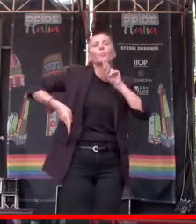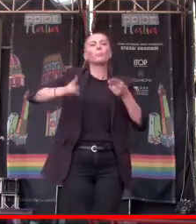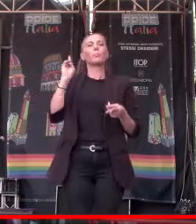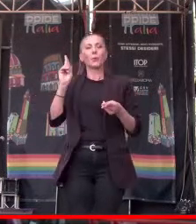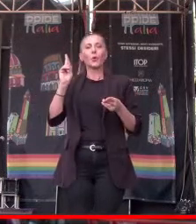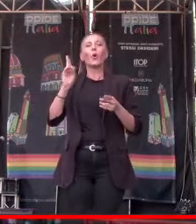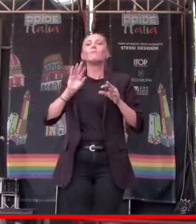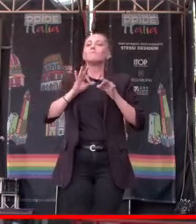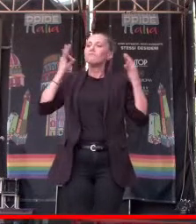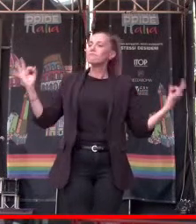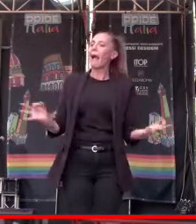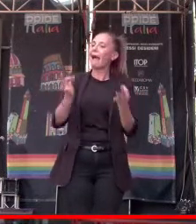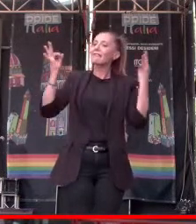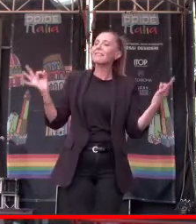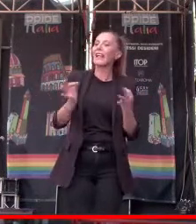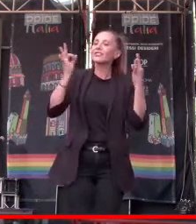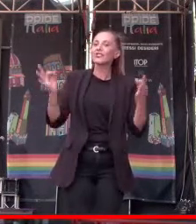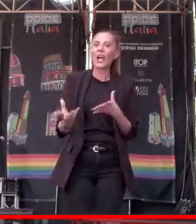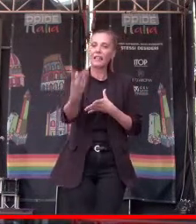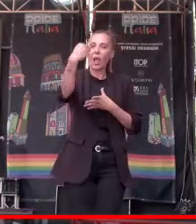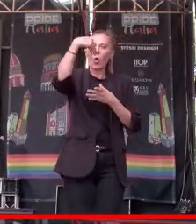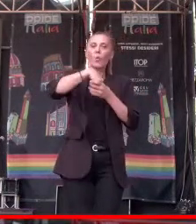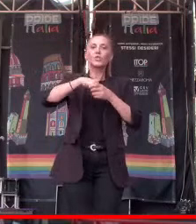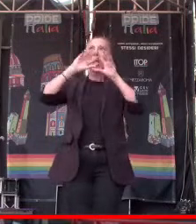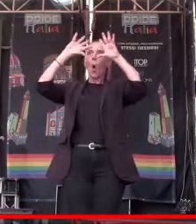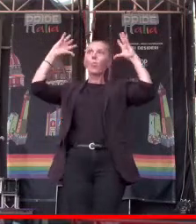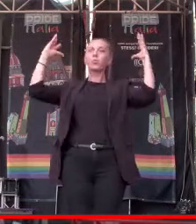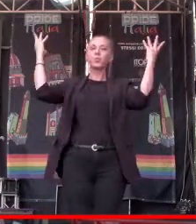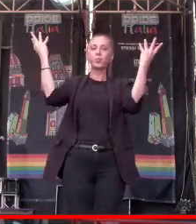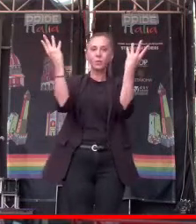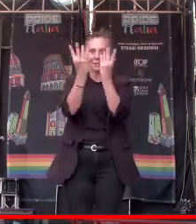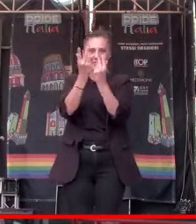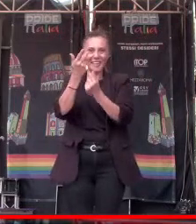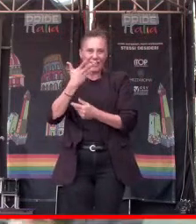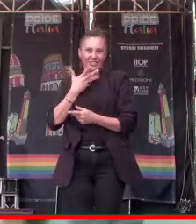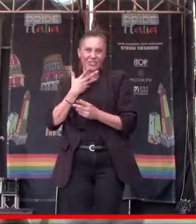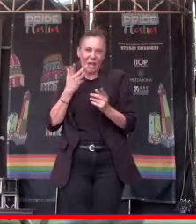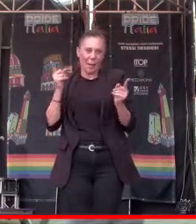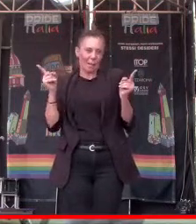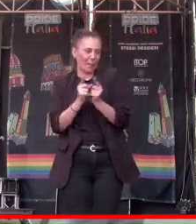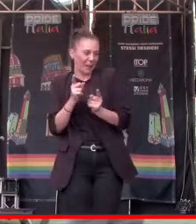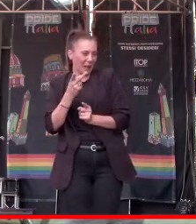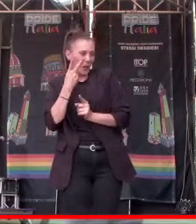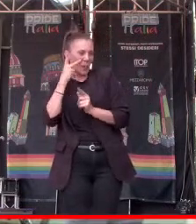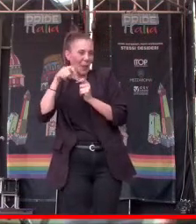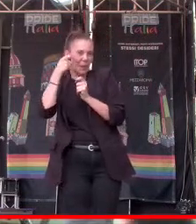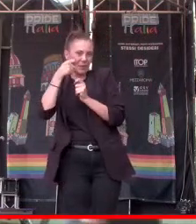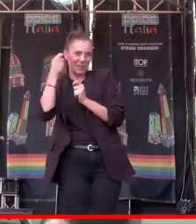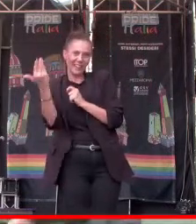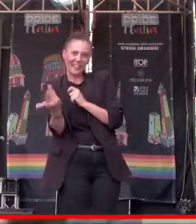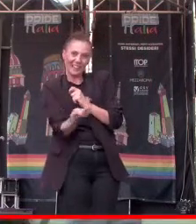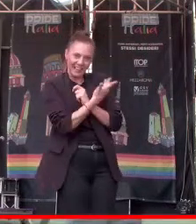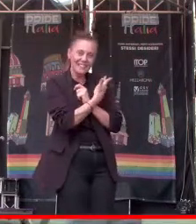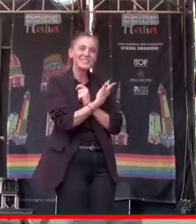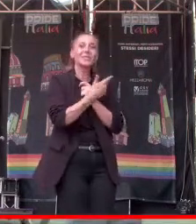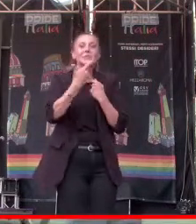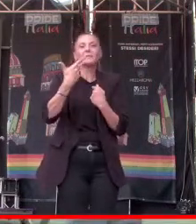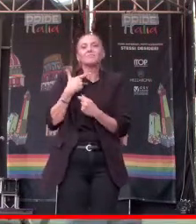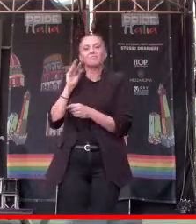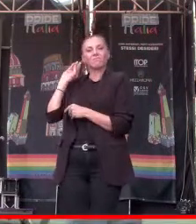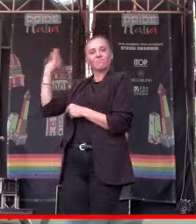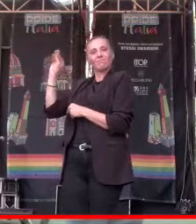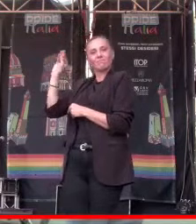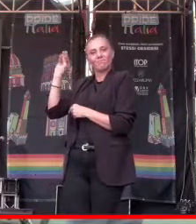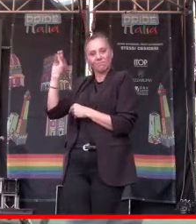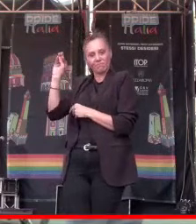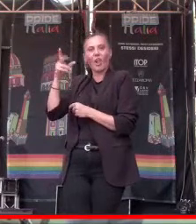inclusive universali. E le vogliamo far vedere queste più? Sara, sì, diamo un esempio video di quello che sono, quindi io chiederei intanto alla regia di